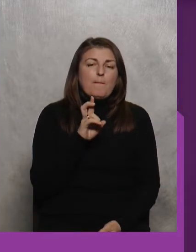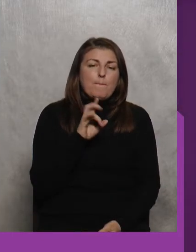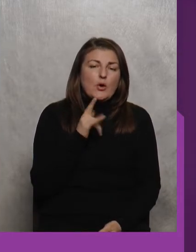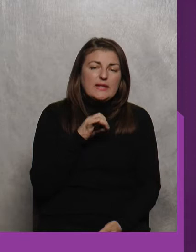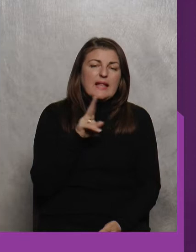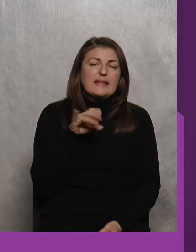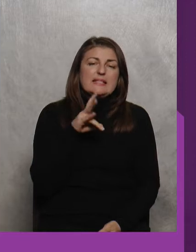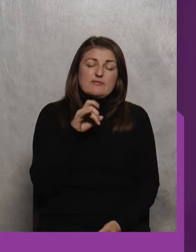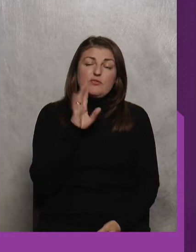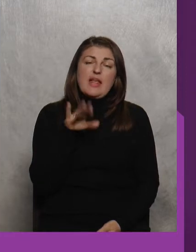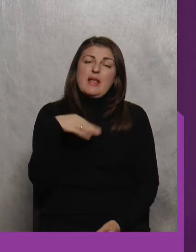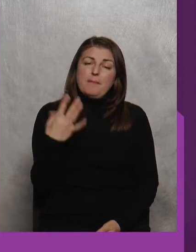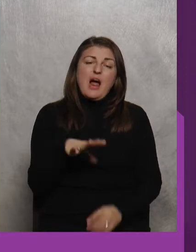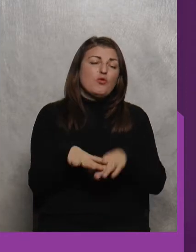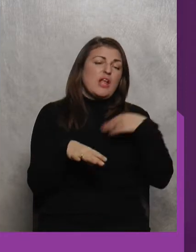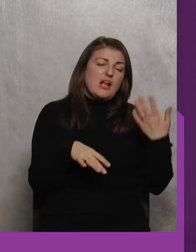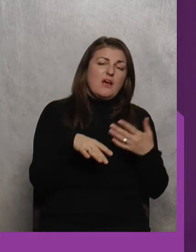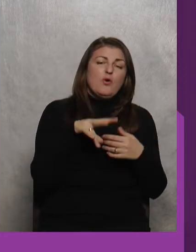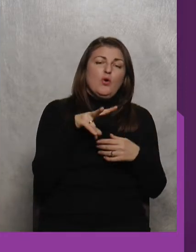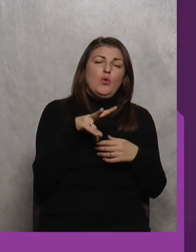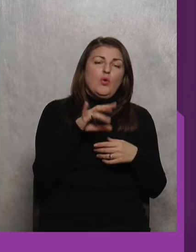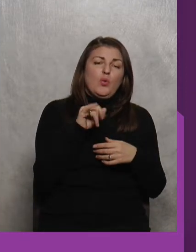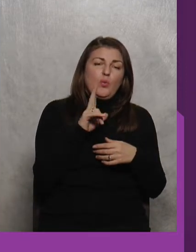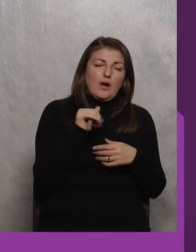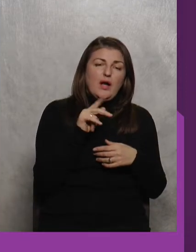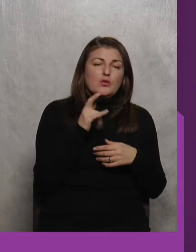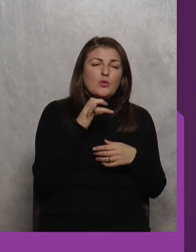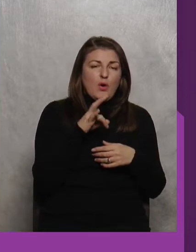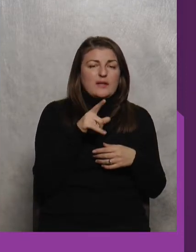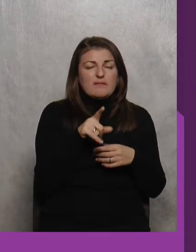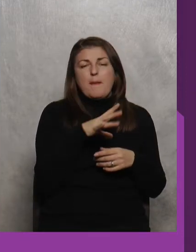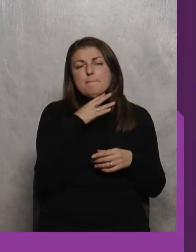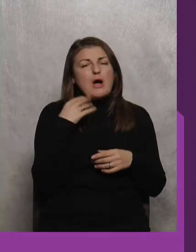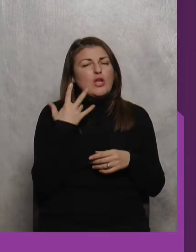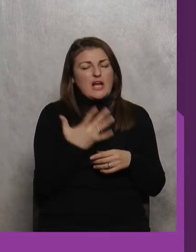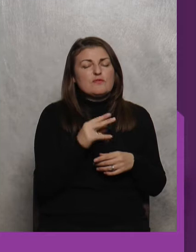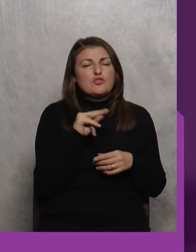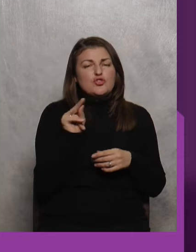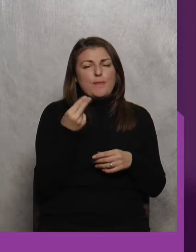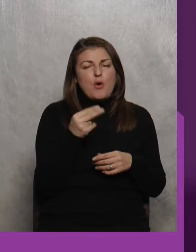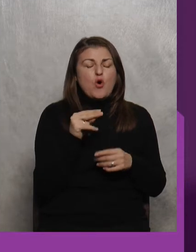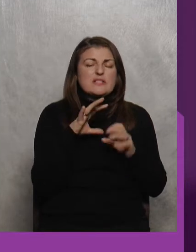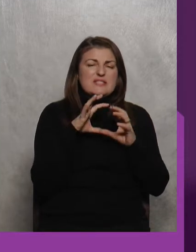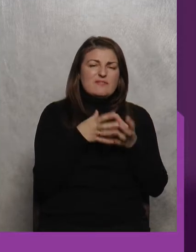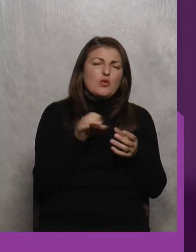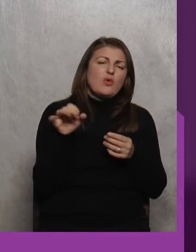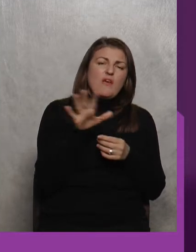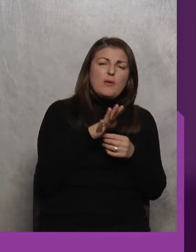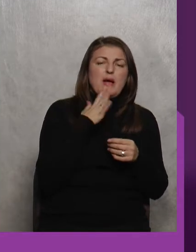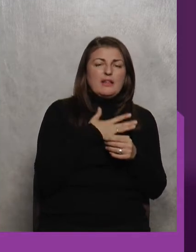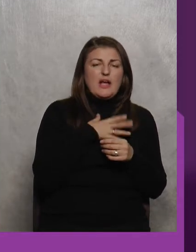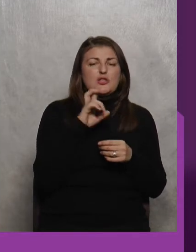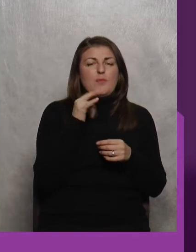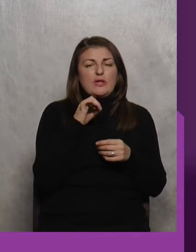вже казав, на праву руку, так і на ліву. Лука Дрокан – многоразовий призер і чемпіон світу і Європи. Наш